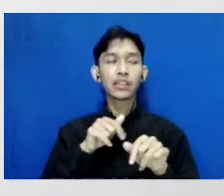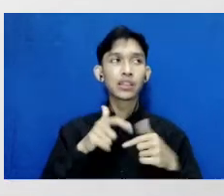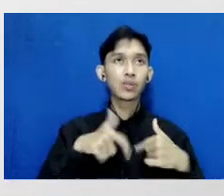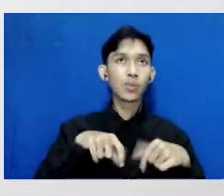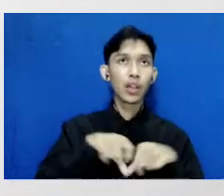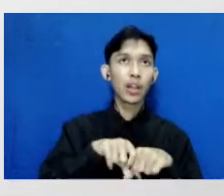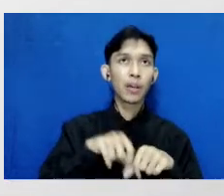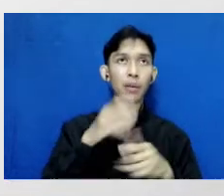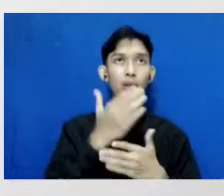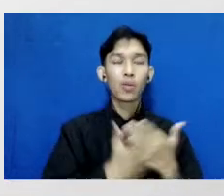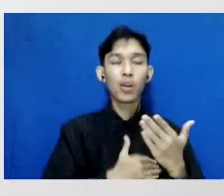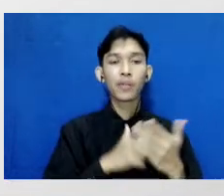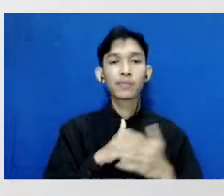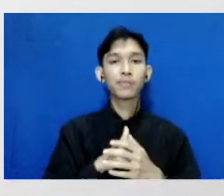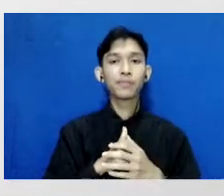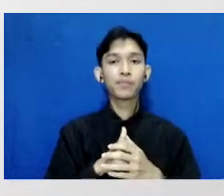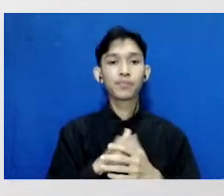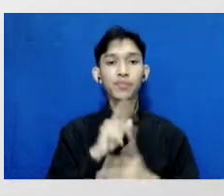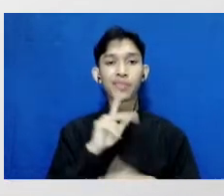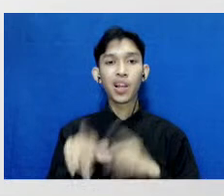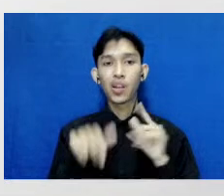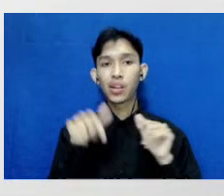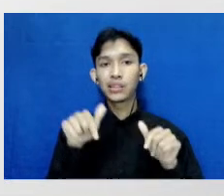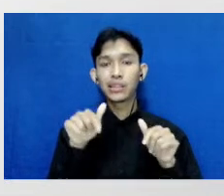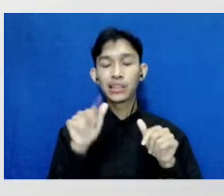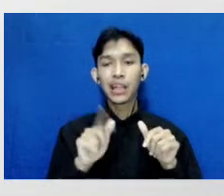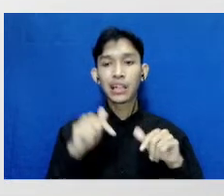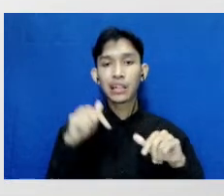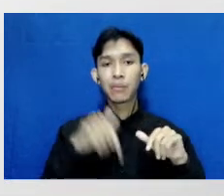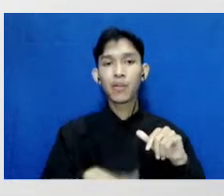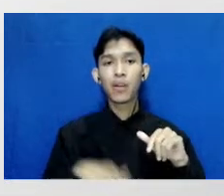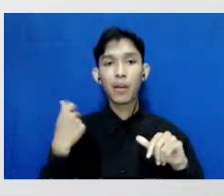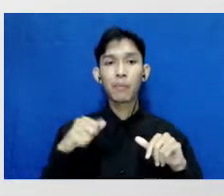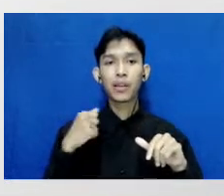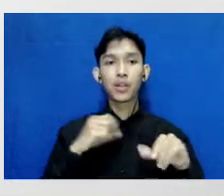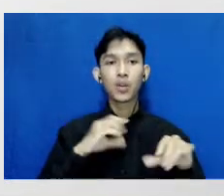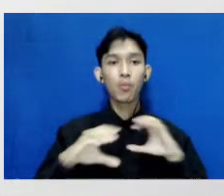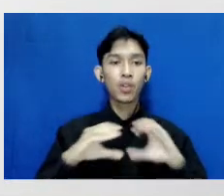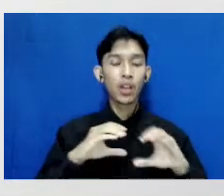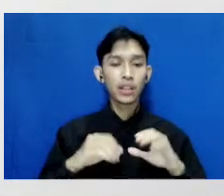sekali, baru dituliskan bahwa otoritas ini akan berada di bawah Menteri Komunikasi.